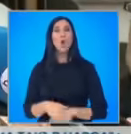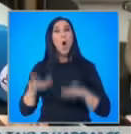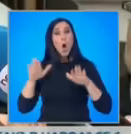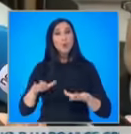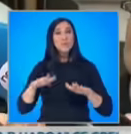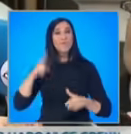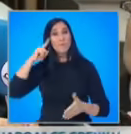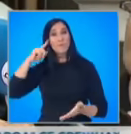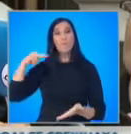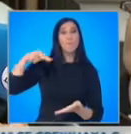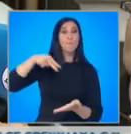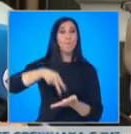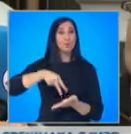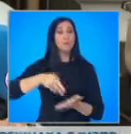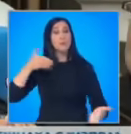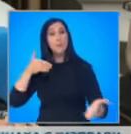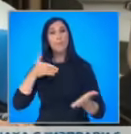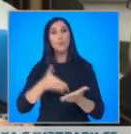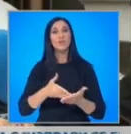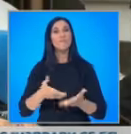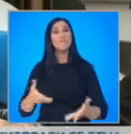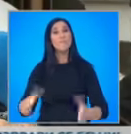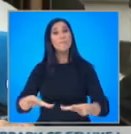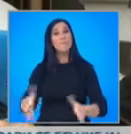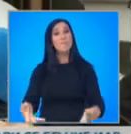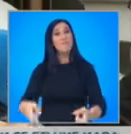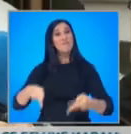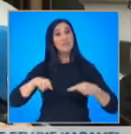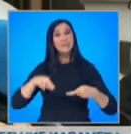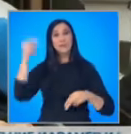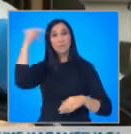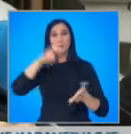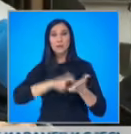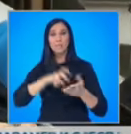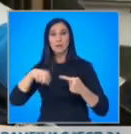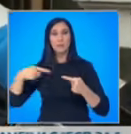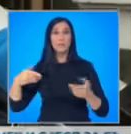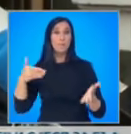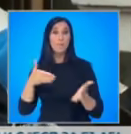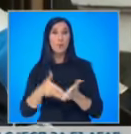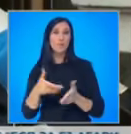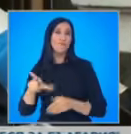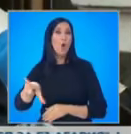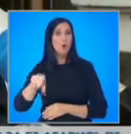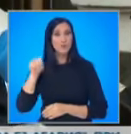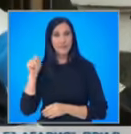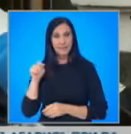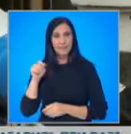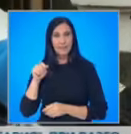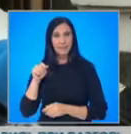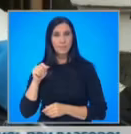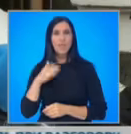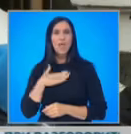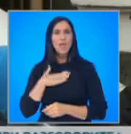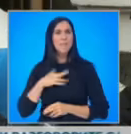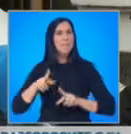Оставаме на позицията си против приватизацията на Българска банка за развитие, против концесиите.